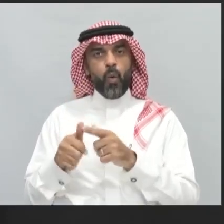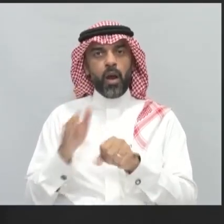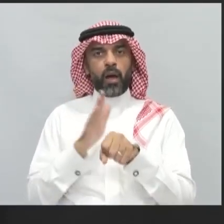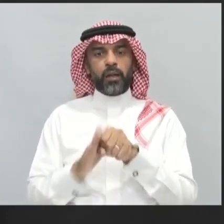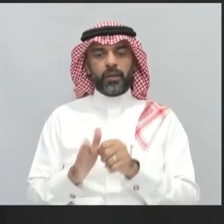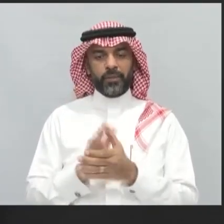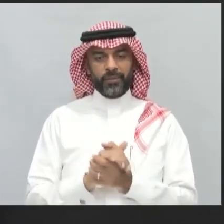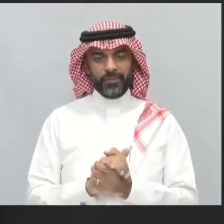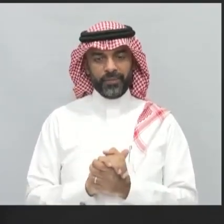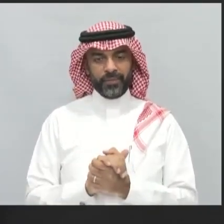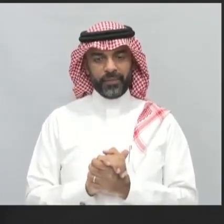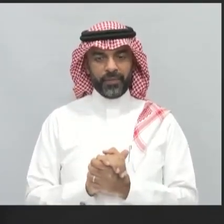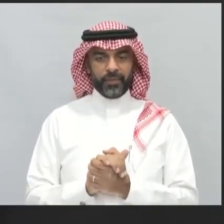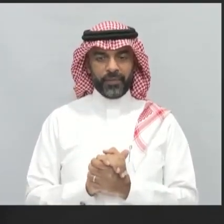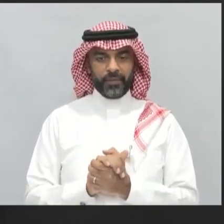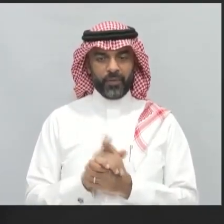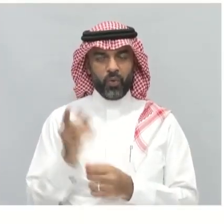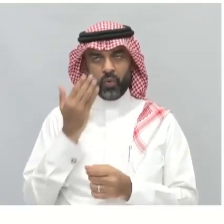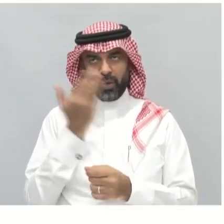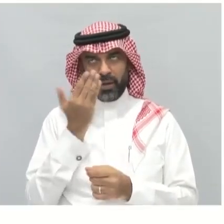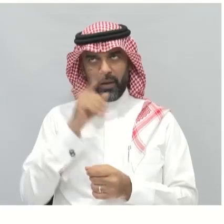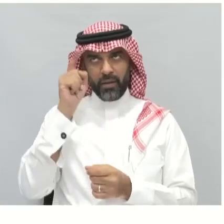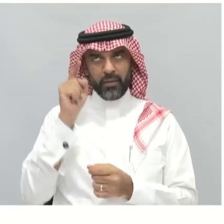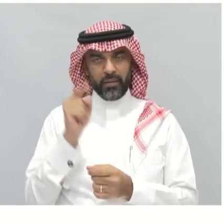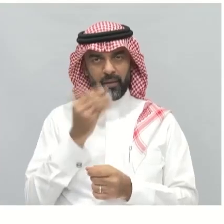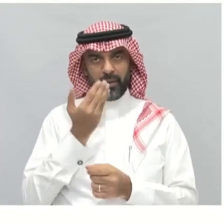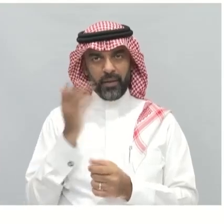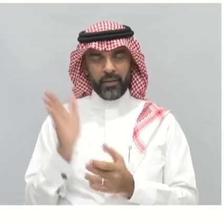منخفض اذا هذه الكلمات اقراها بصوت